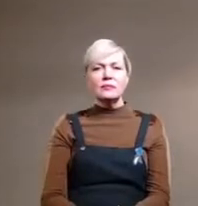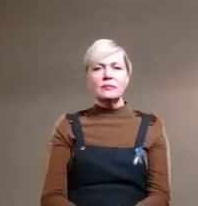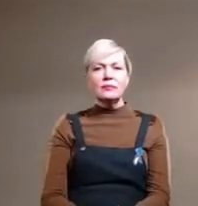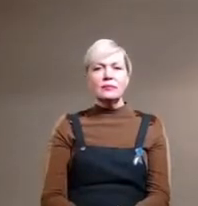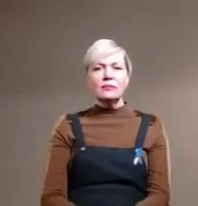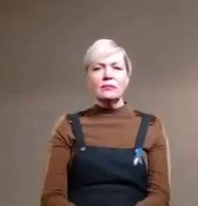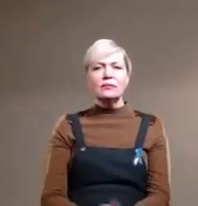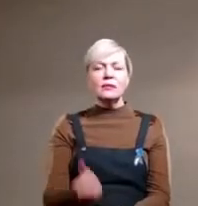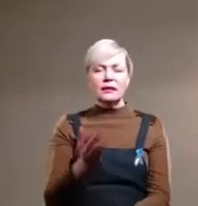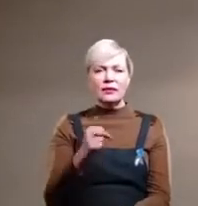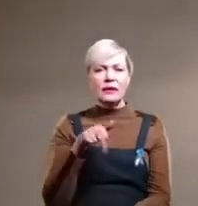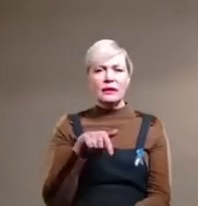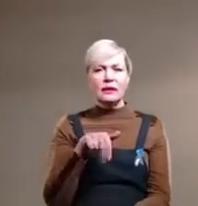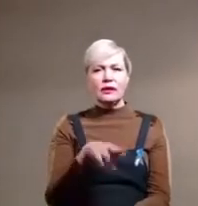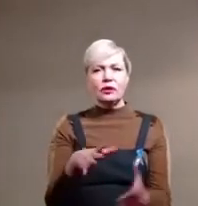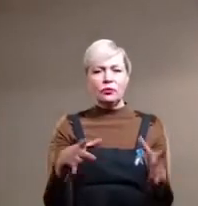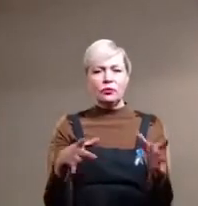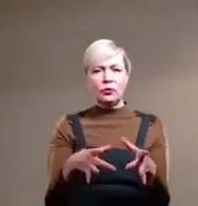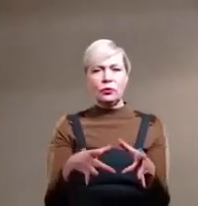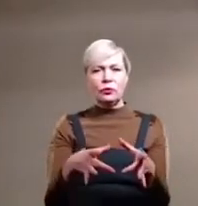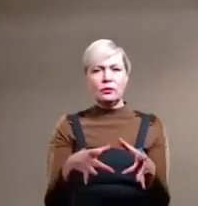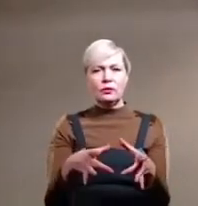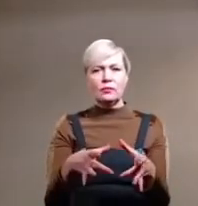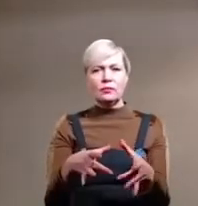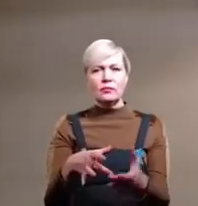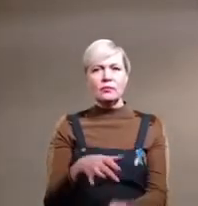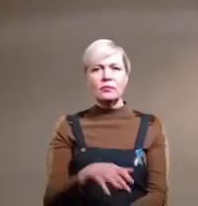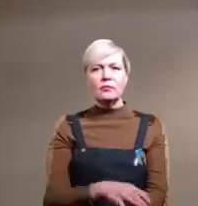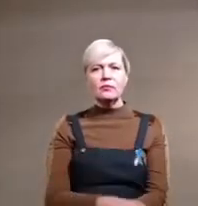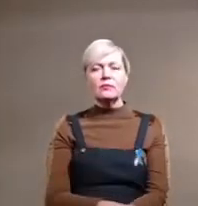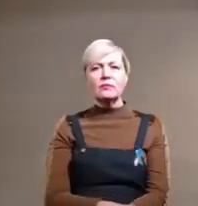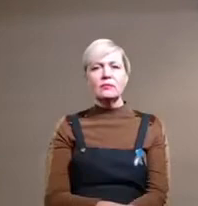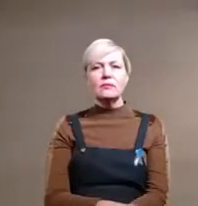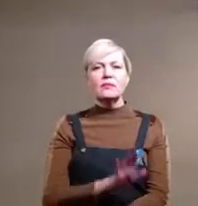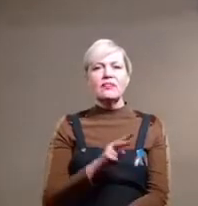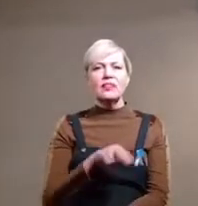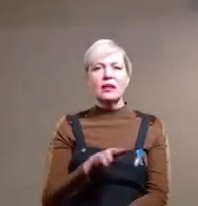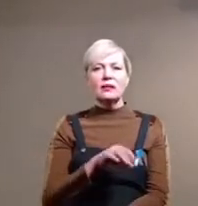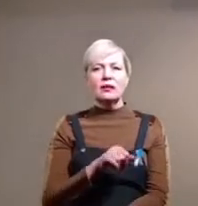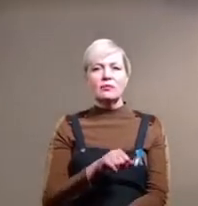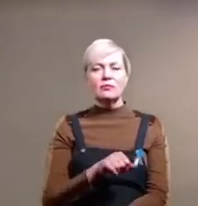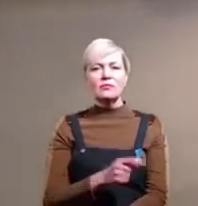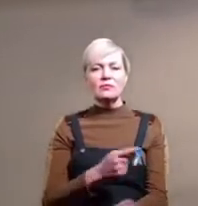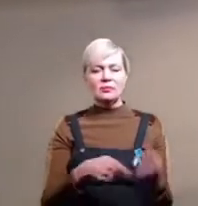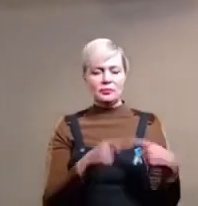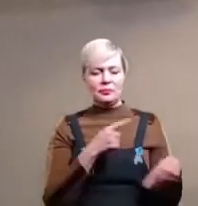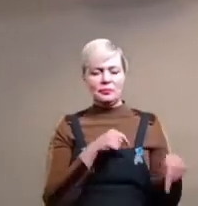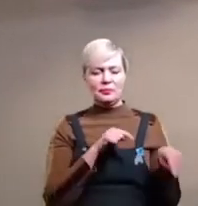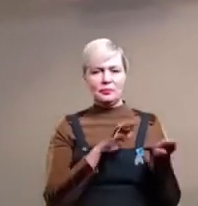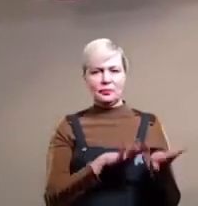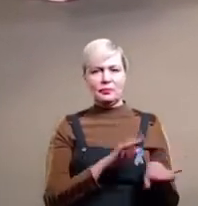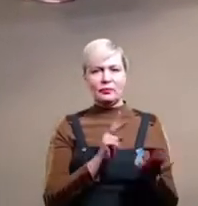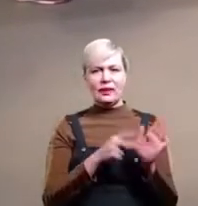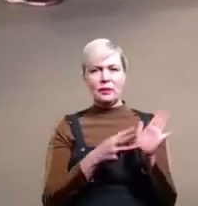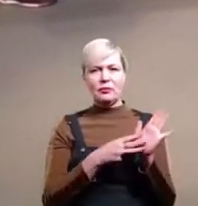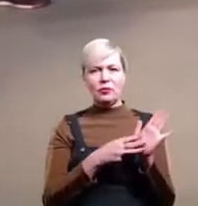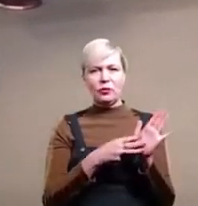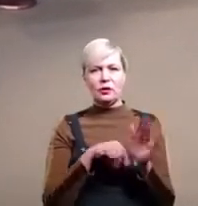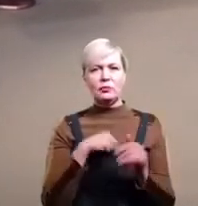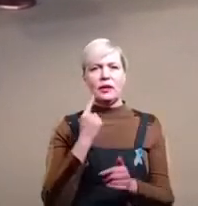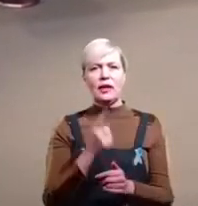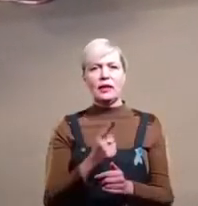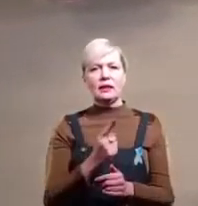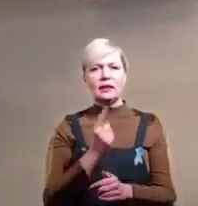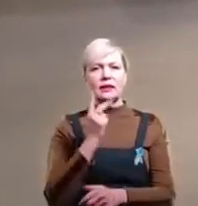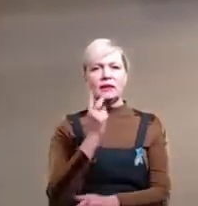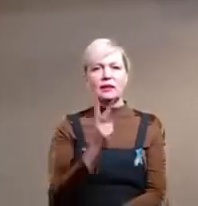Давайте зайдем в круг. Лада, на исходную позицию. Семь, восемь. И